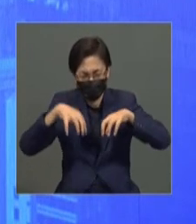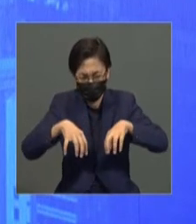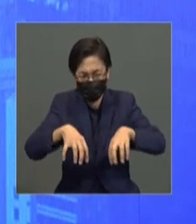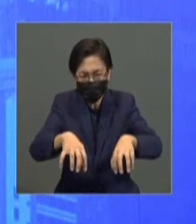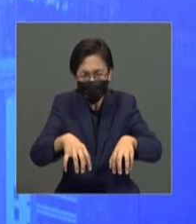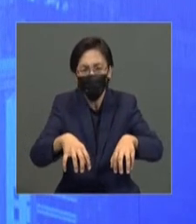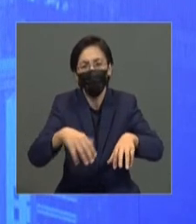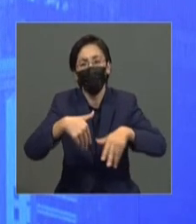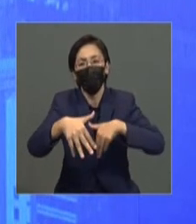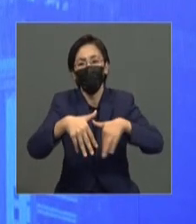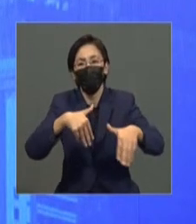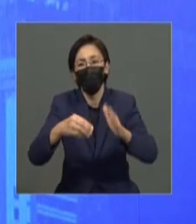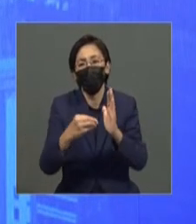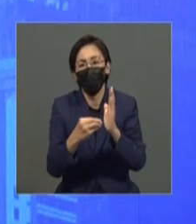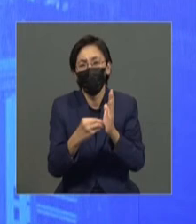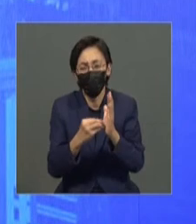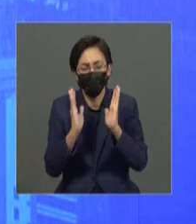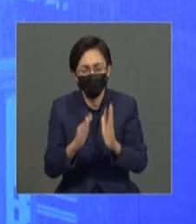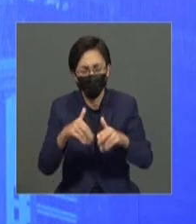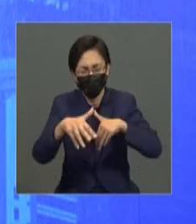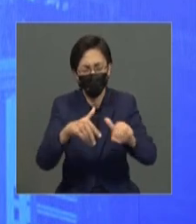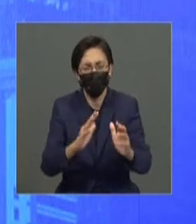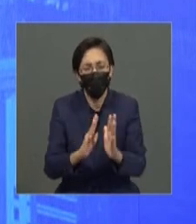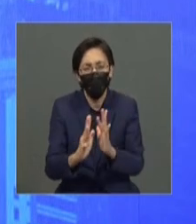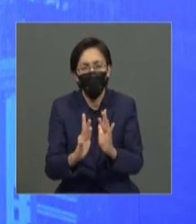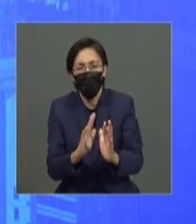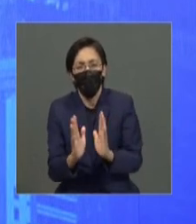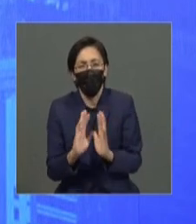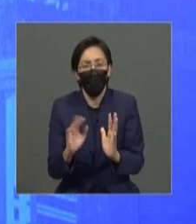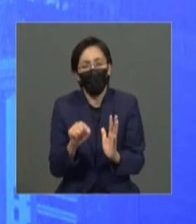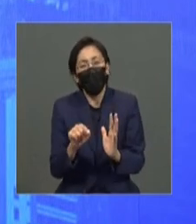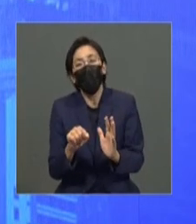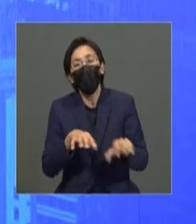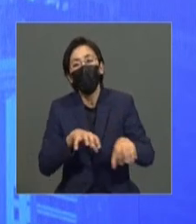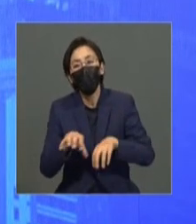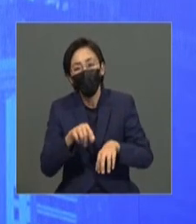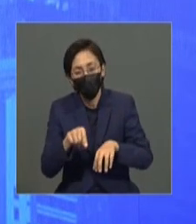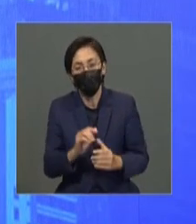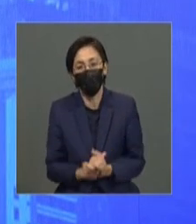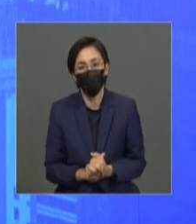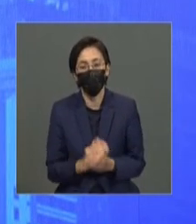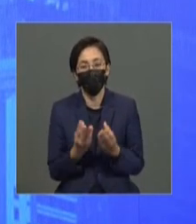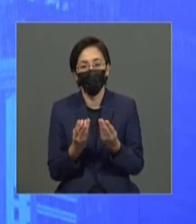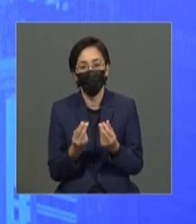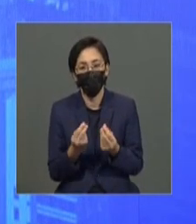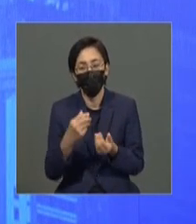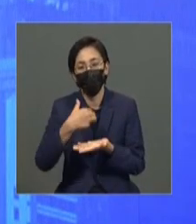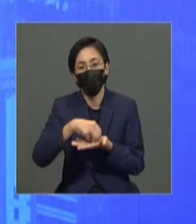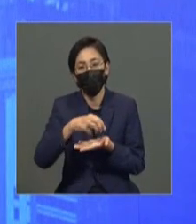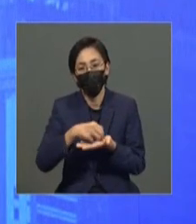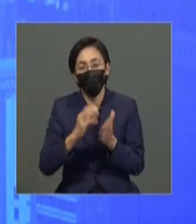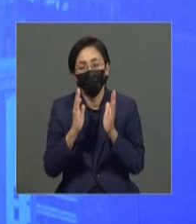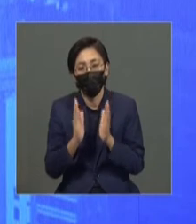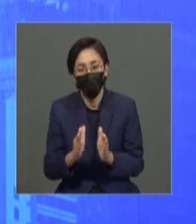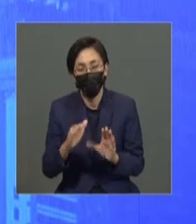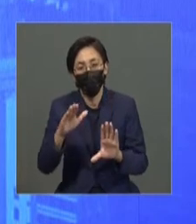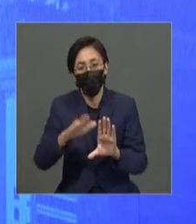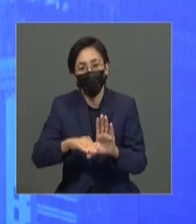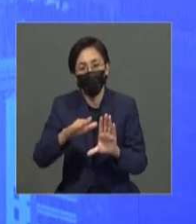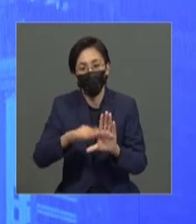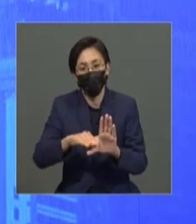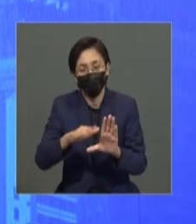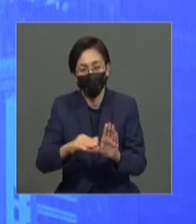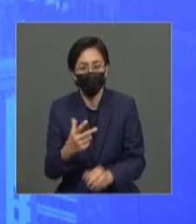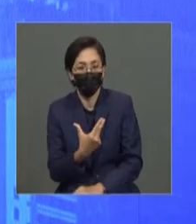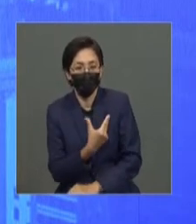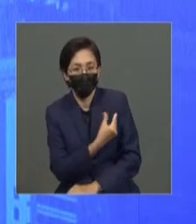ากหลายชุมชนในพื้นที่ของกรุงเทพมหานครนะครับวันนี้มีตัวเลขรายงานเรื่องของคนที่ลงทะเบียนการ